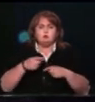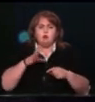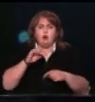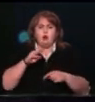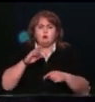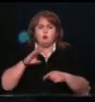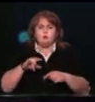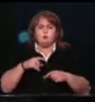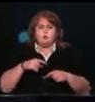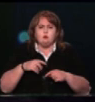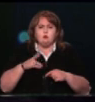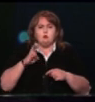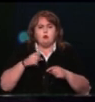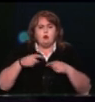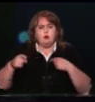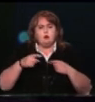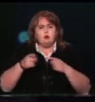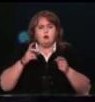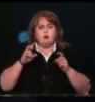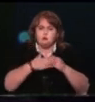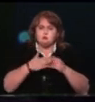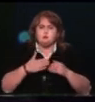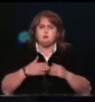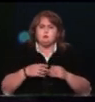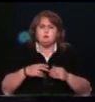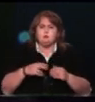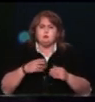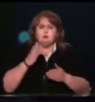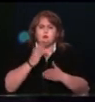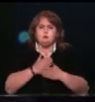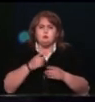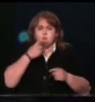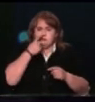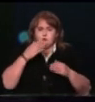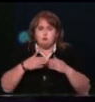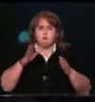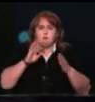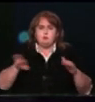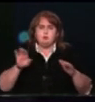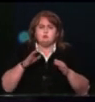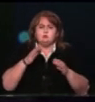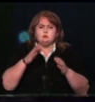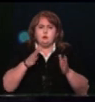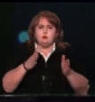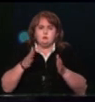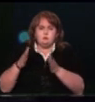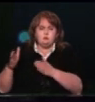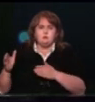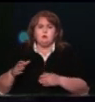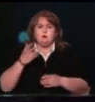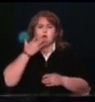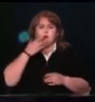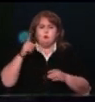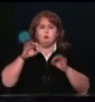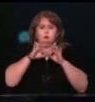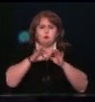на определенном расстоянии друг от друга или находятся близко друг к другу без промежутков. Когда Резерфорд